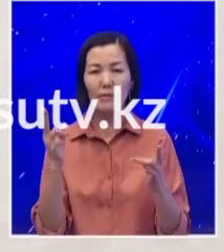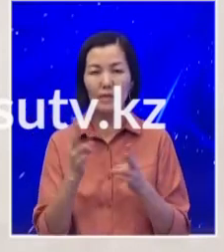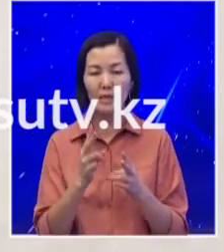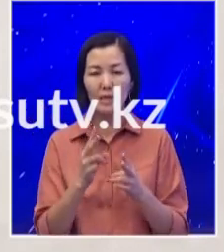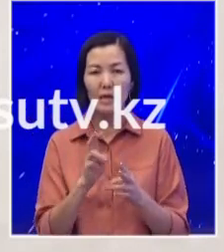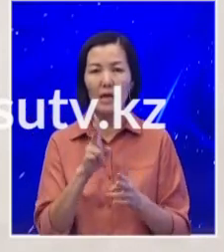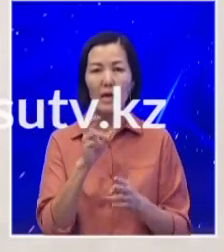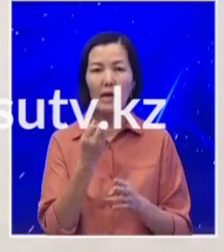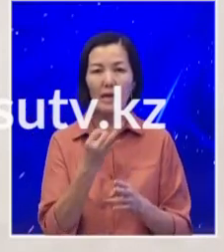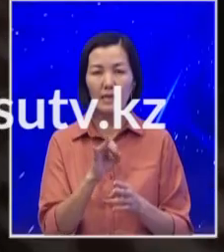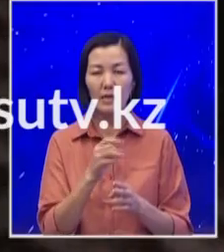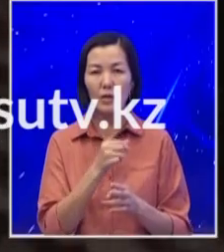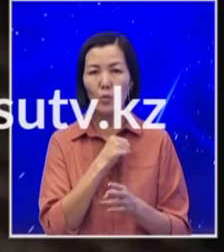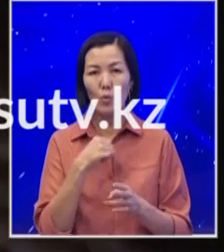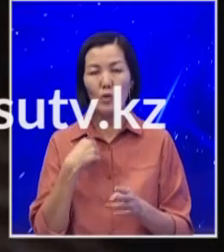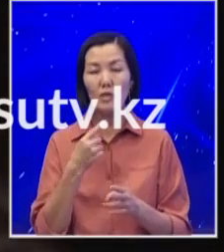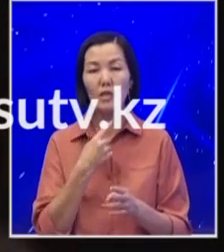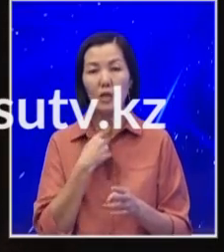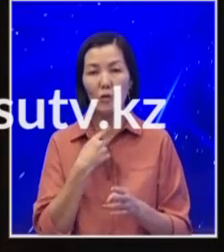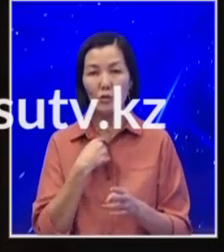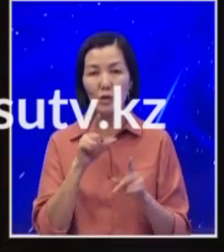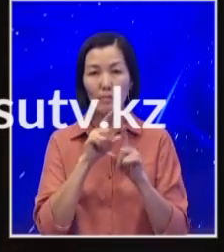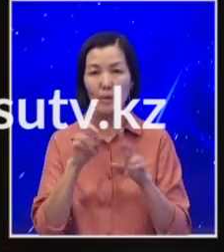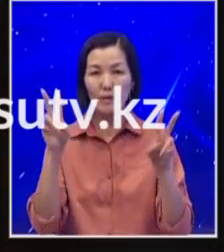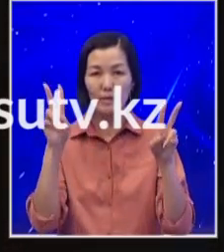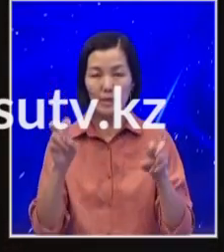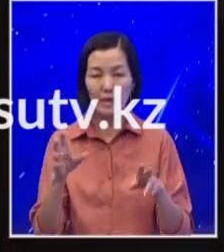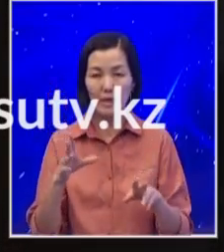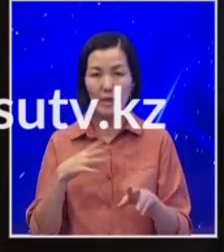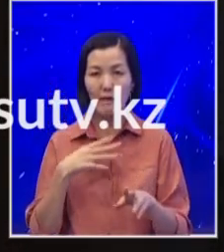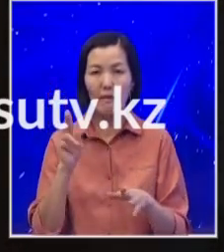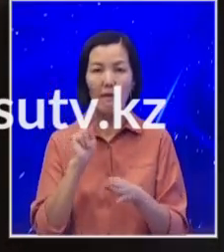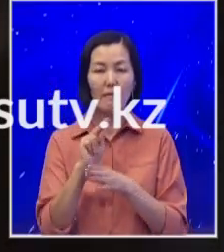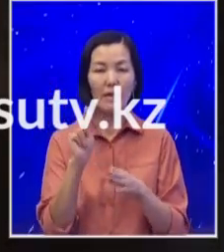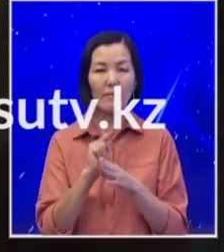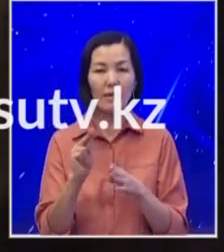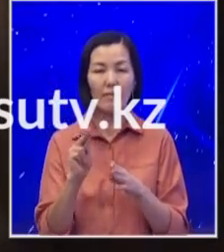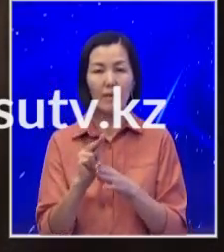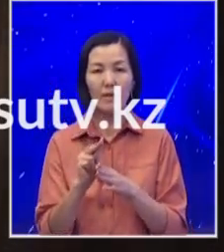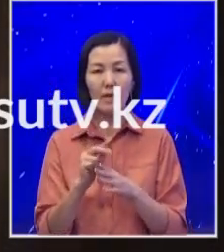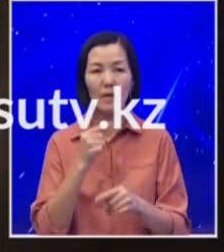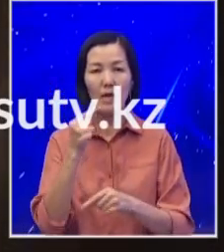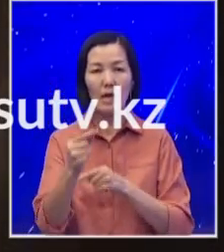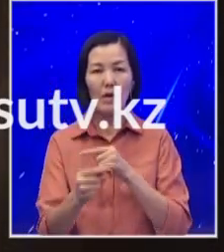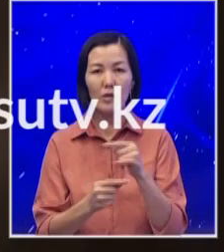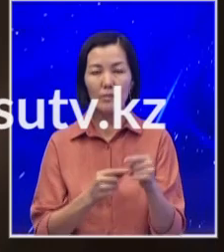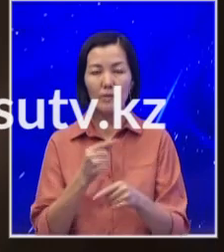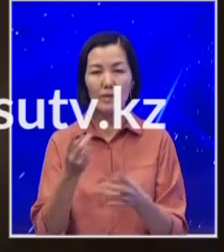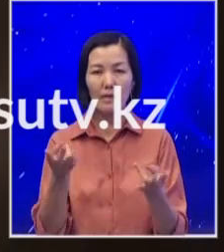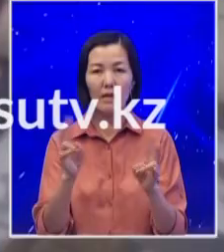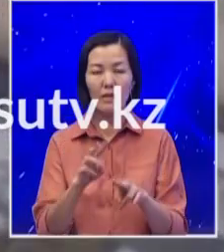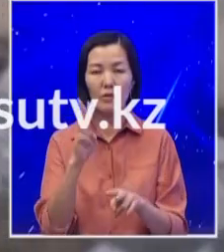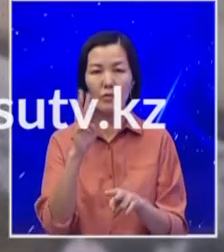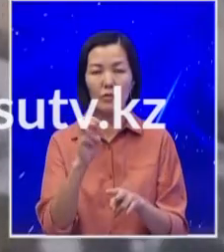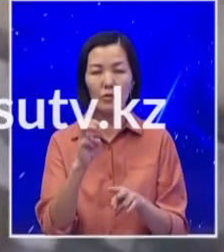Әлкей Марғұланның өз даусы, өмірлік қағидасы. Кемеңгер ғалым тәлім тәрбиемен қатар артында өшпес мұра қалдырды. 300-ден